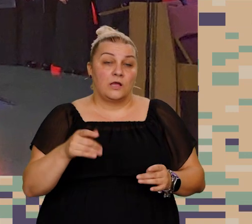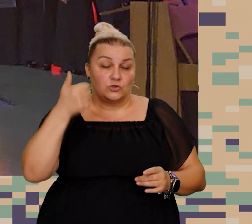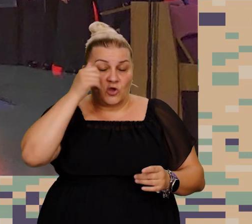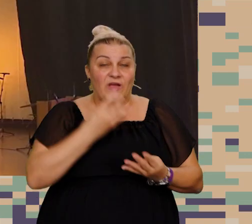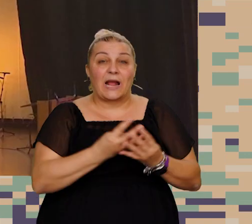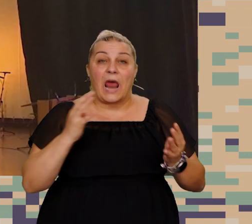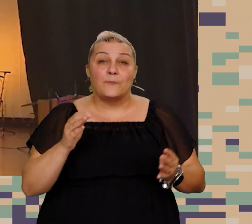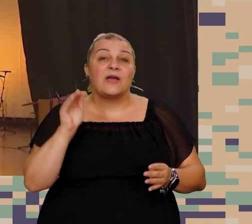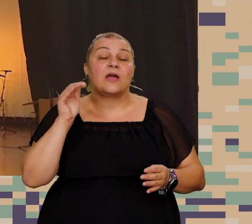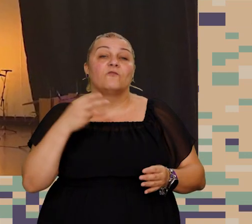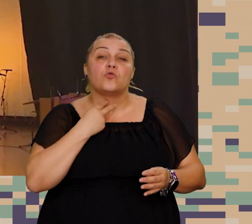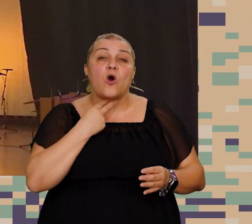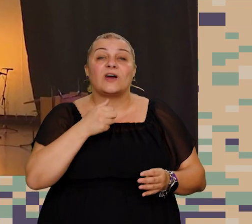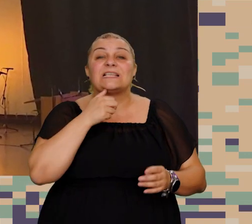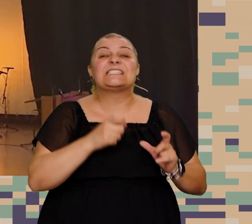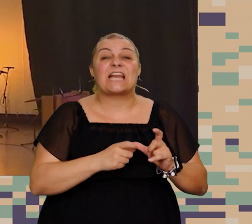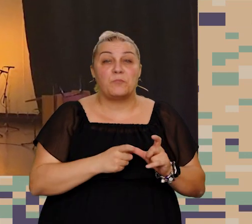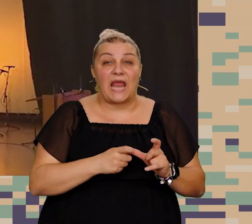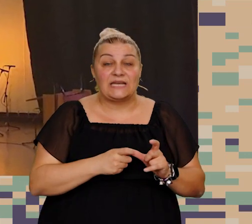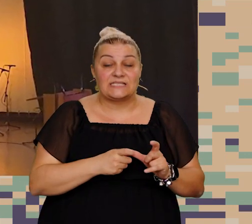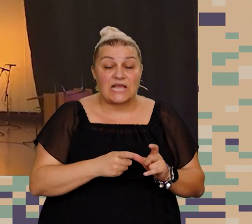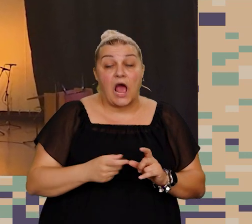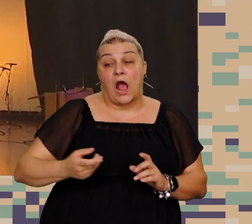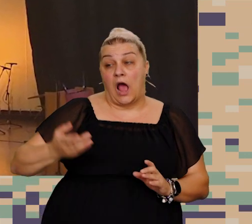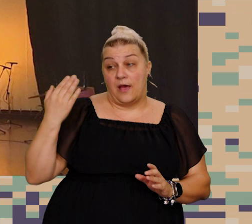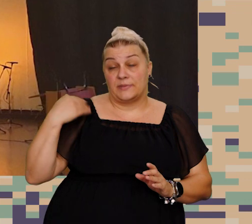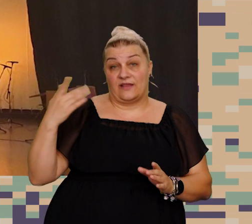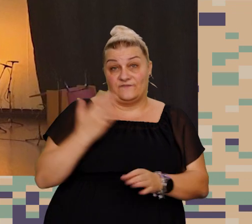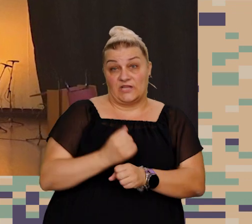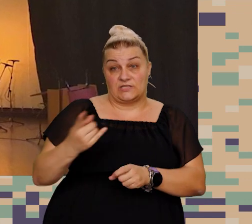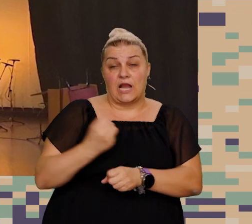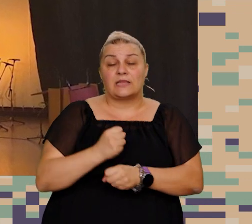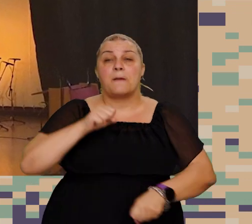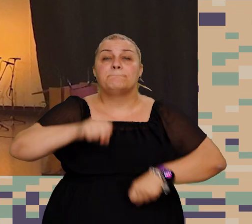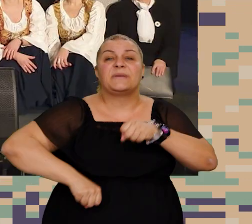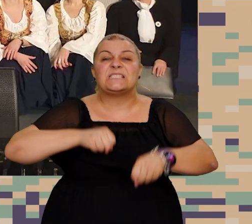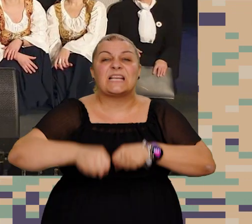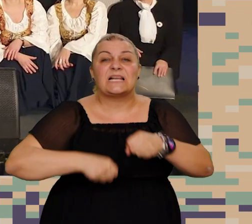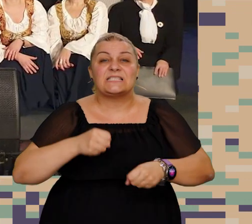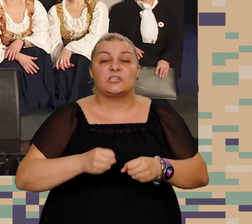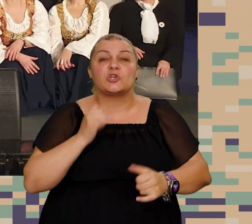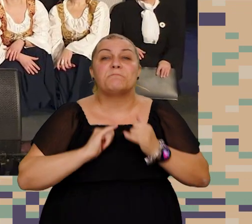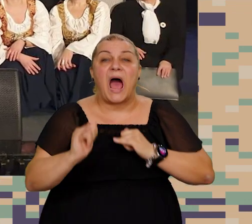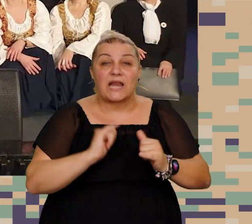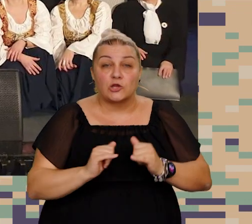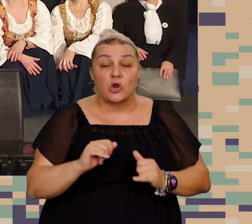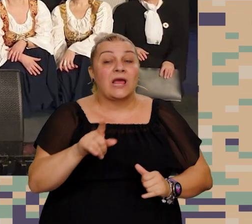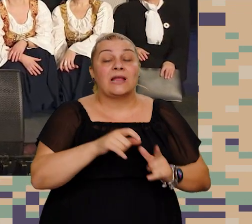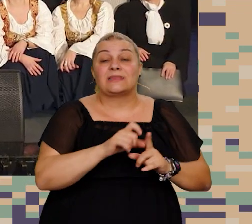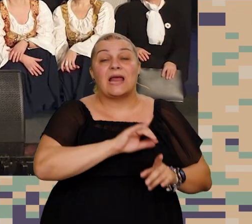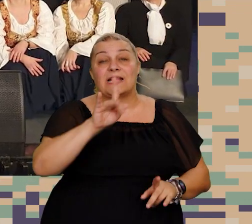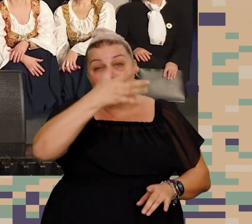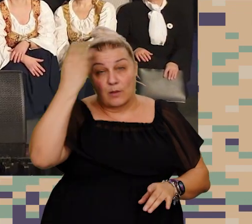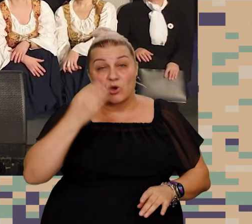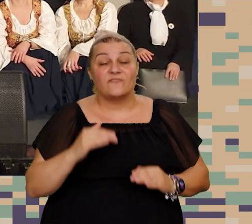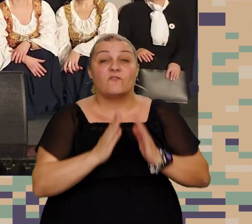i Srebrenici. A sad evo zadnje dvije godine radite, bili smo zajedno i na ovom biciklističkom maratonu pod nazivom Da se ne zaborave Vukovar i